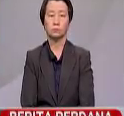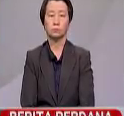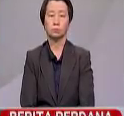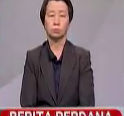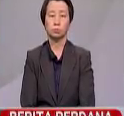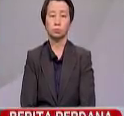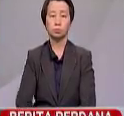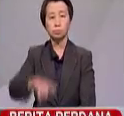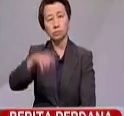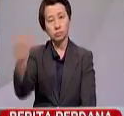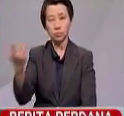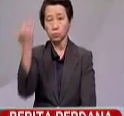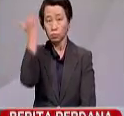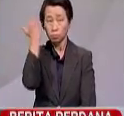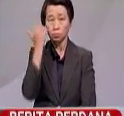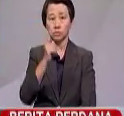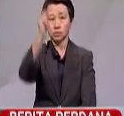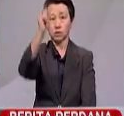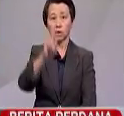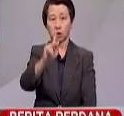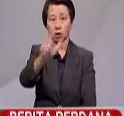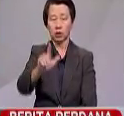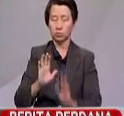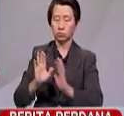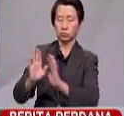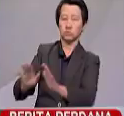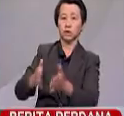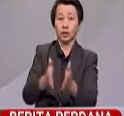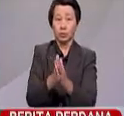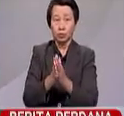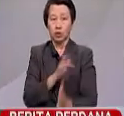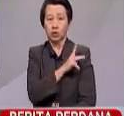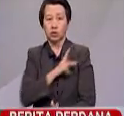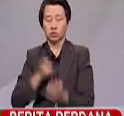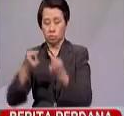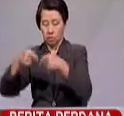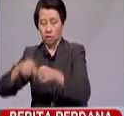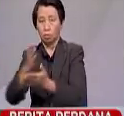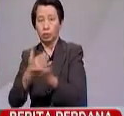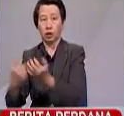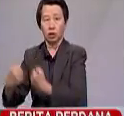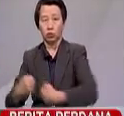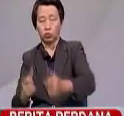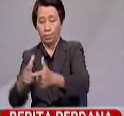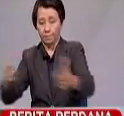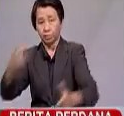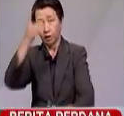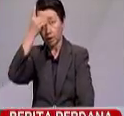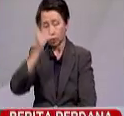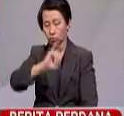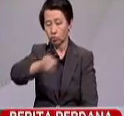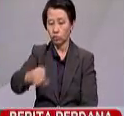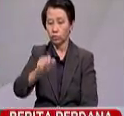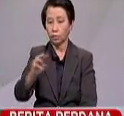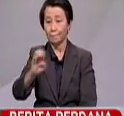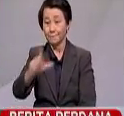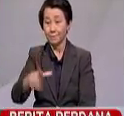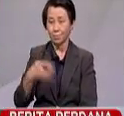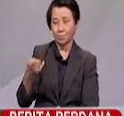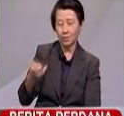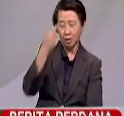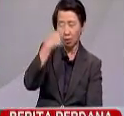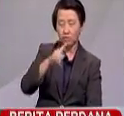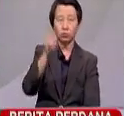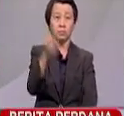Ya, dalam perkembangan lain, Mahkamah Tinggi Kuala Lumpur menolak permohonan Ketua UMNO Bahagian Sungai Besar Datuk Seri Jamal Mat Yunos